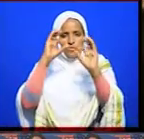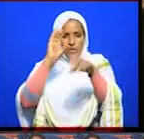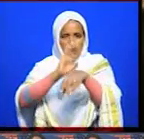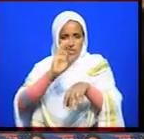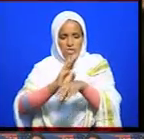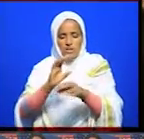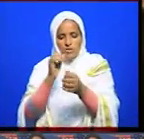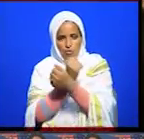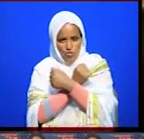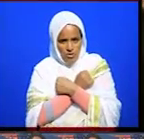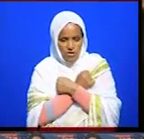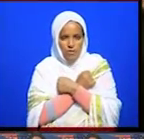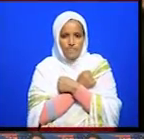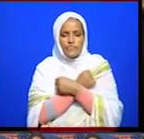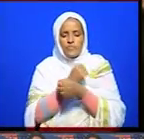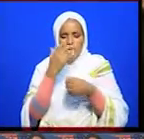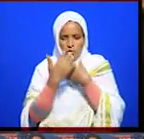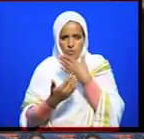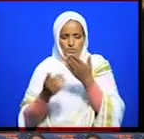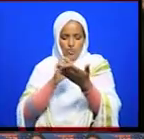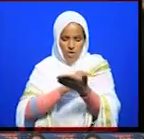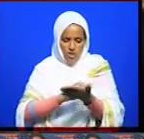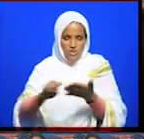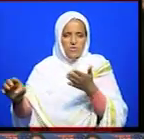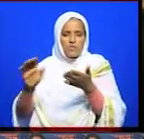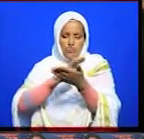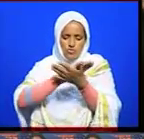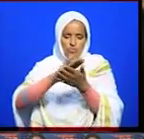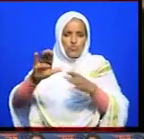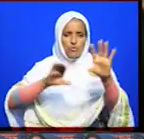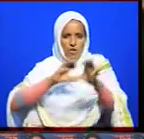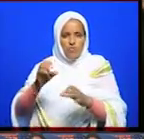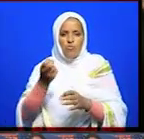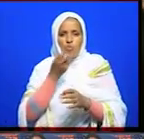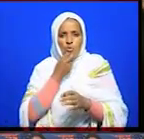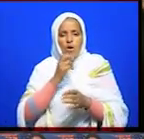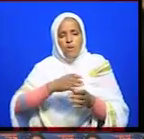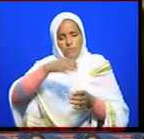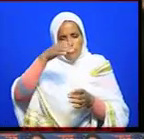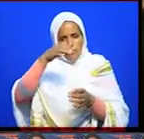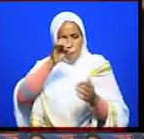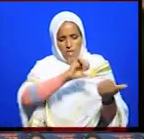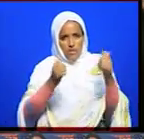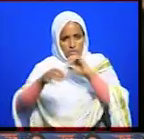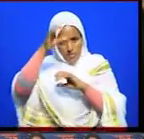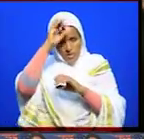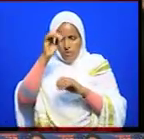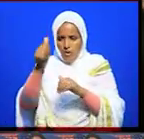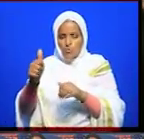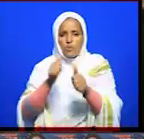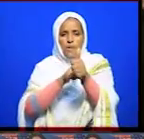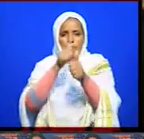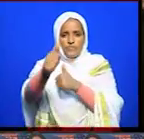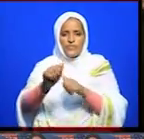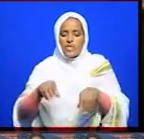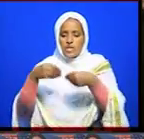ክርስቶስ ቤተክርስቲያንን እንደወደዳት በደሙ እንደቀደሳት እንዳነጻት በውሃና በጥምቀት እንደቀደሳት